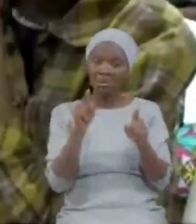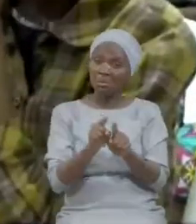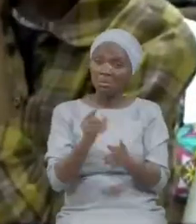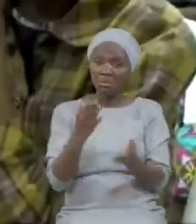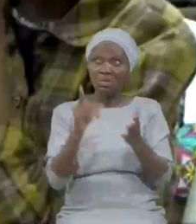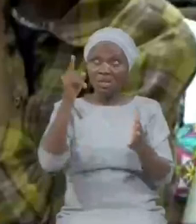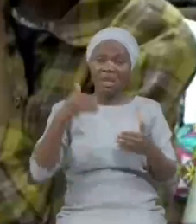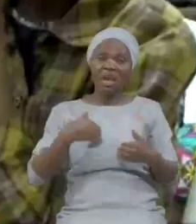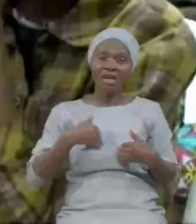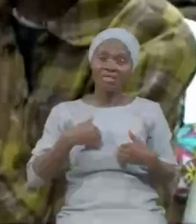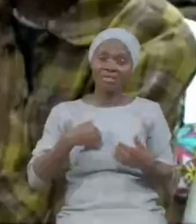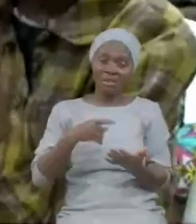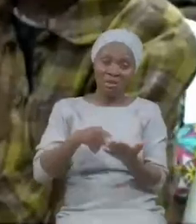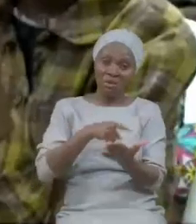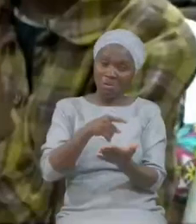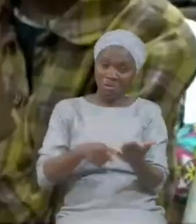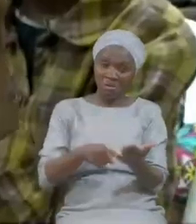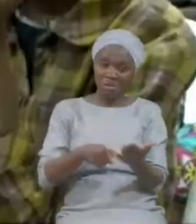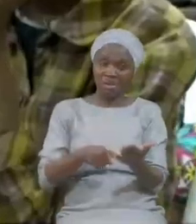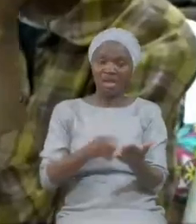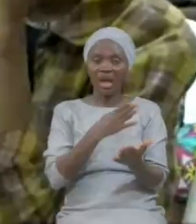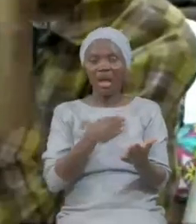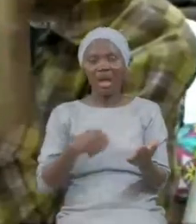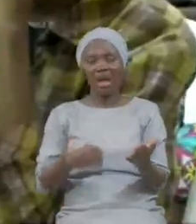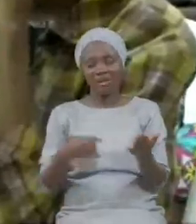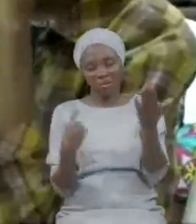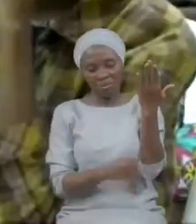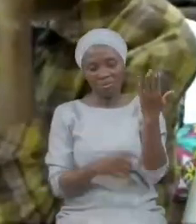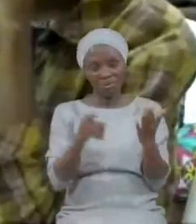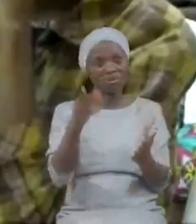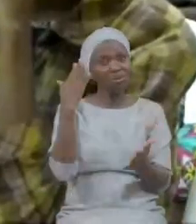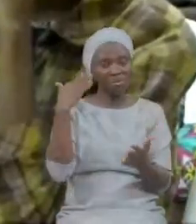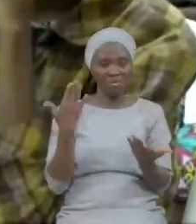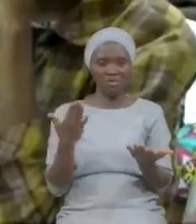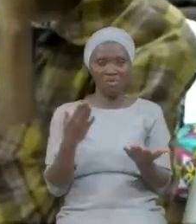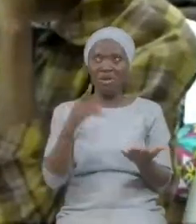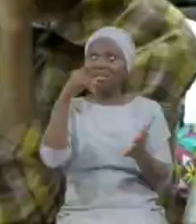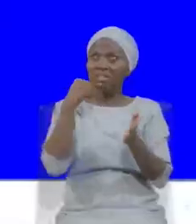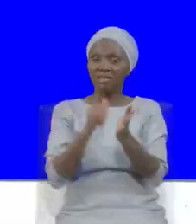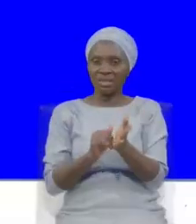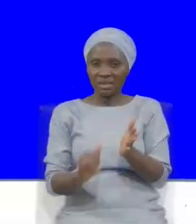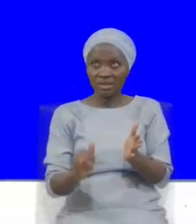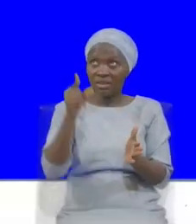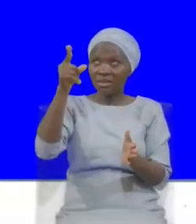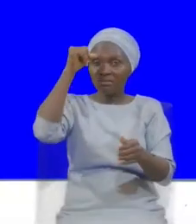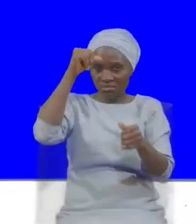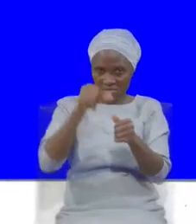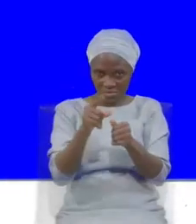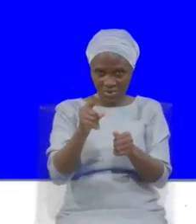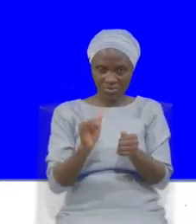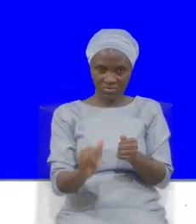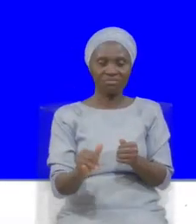il dit, car plus je parle de lui, plus encore son souvenir est en moi.